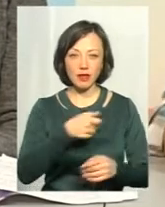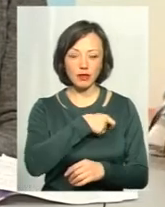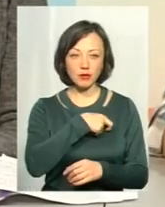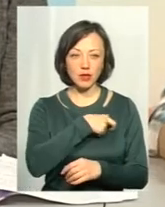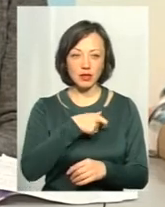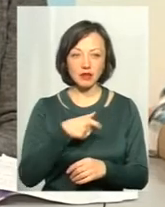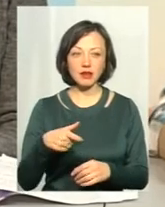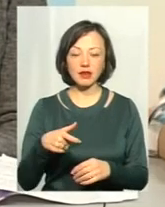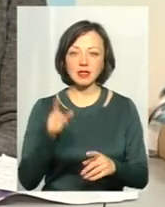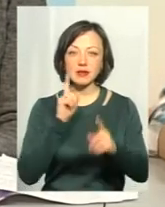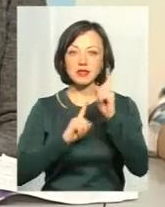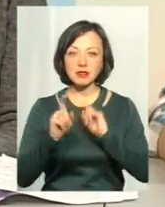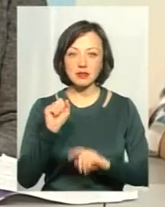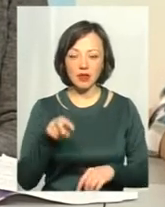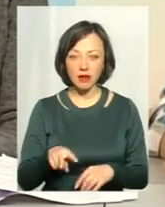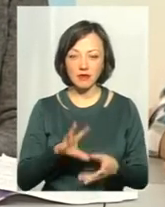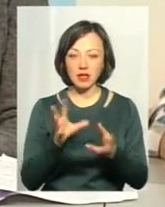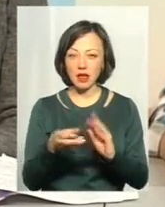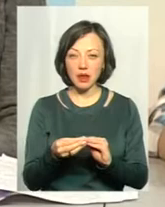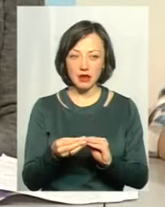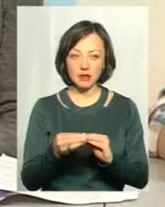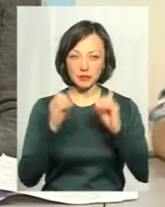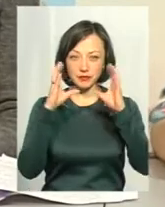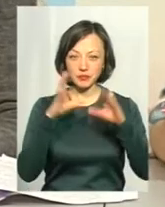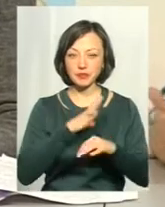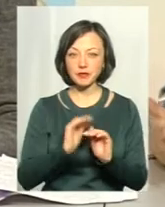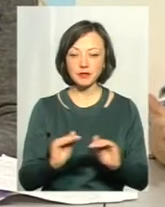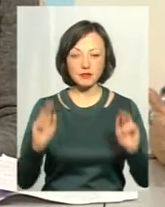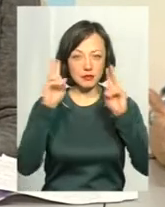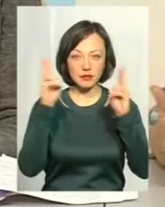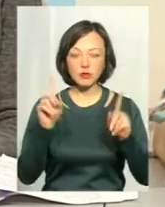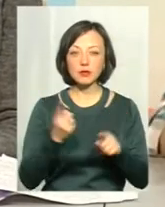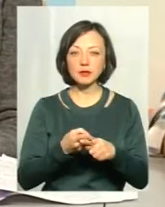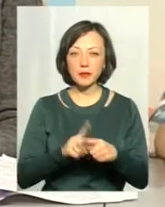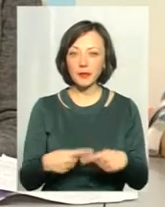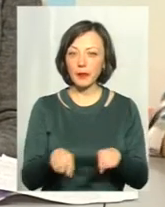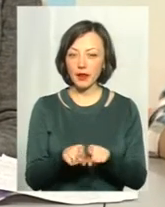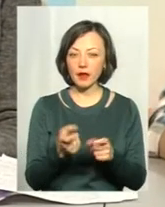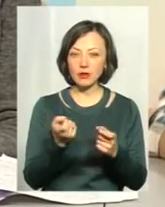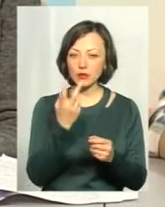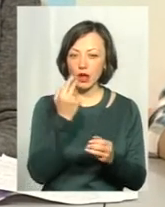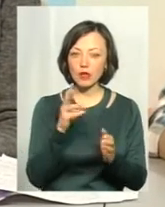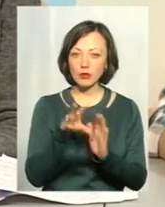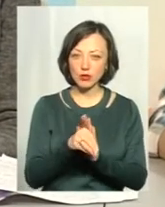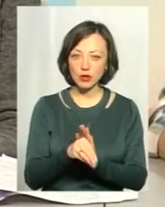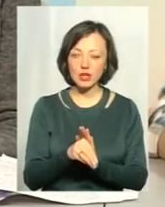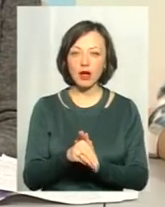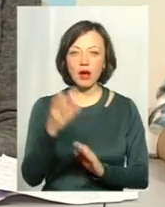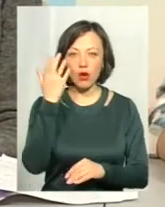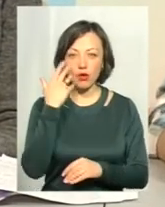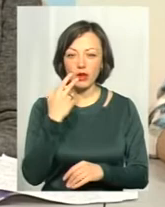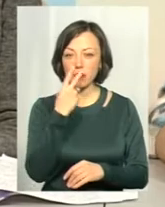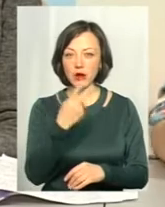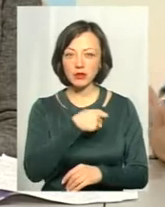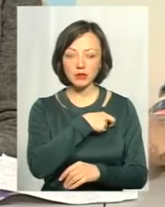ми показали в сесійній залі. Взагалі в них були очі відкриті, діти не знають, що це таке, але вони трошки адаптуються. І коли їх